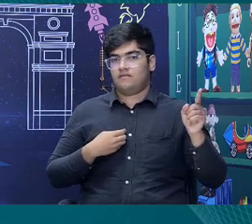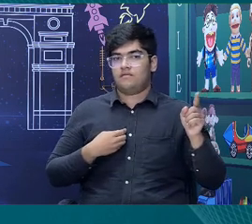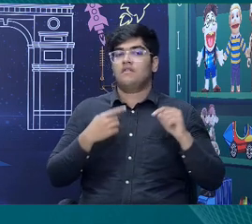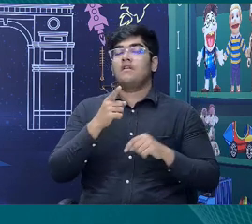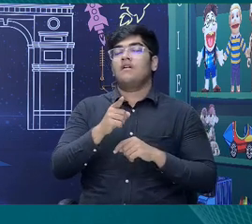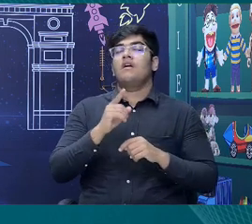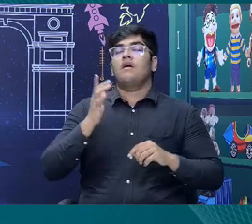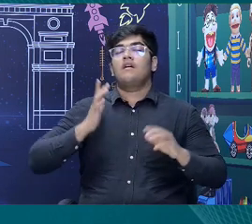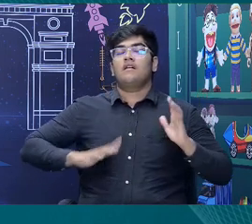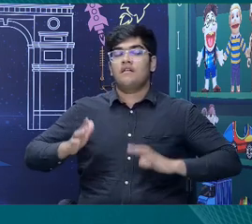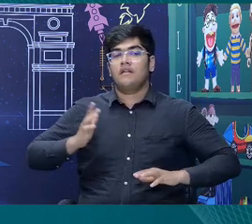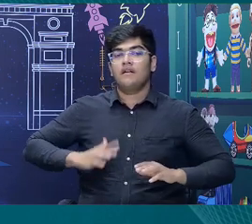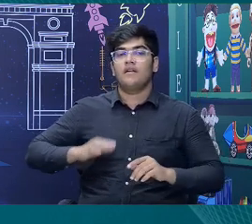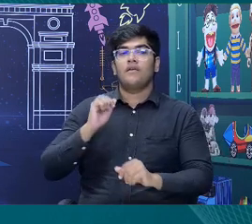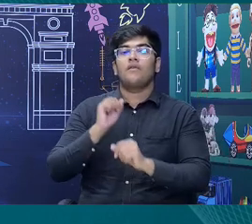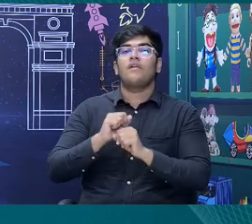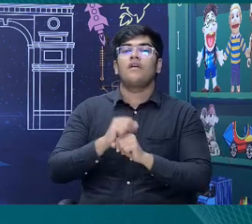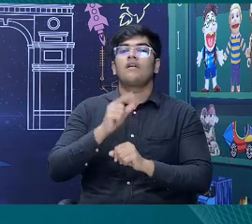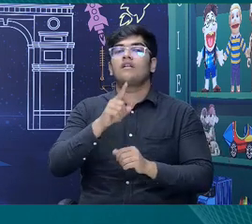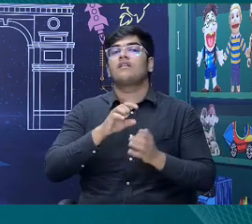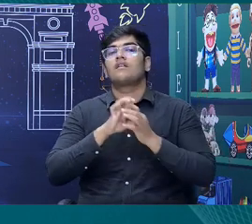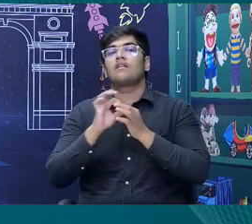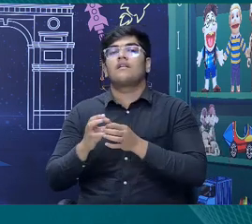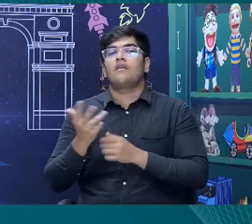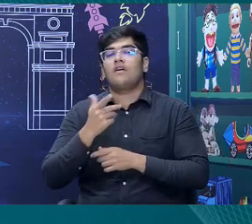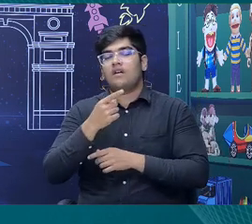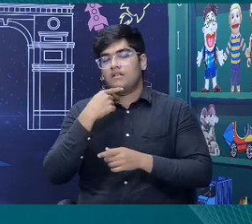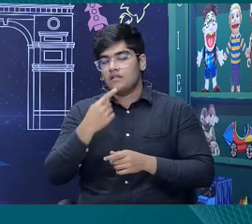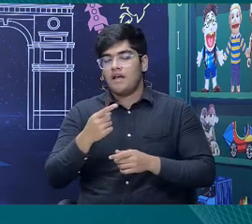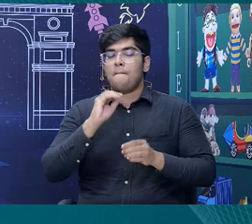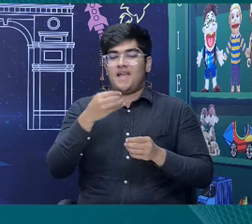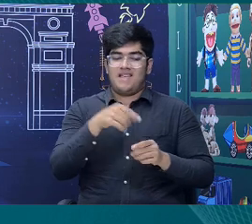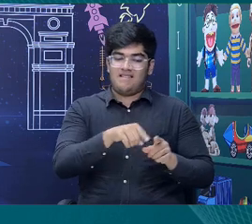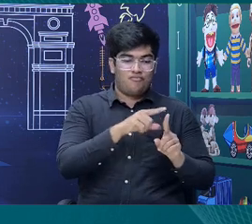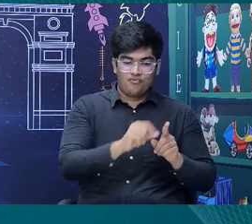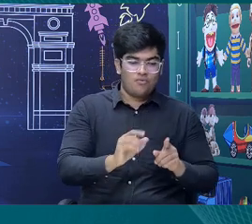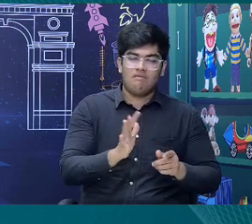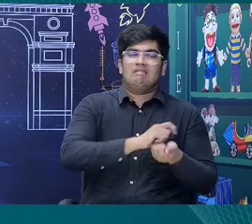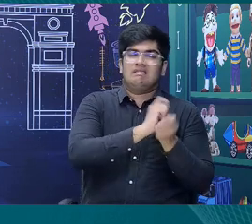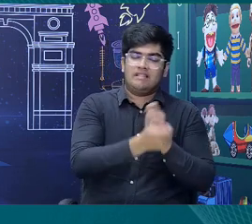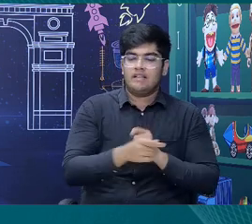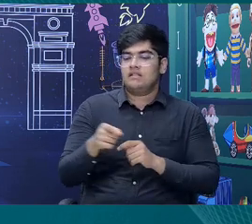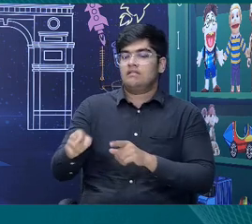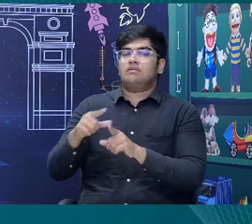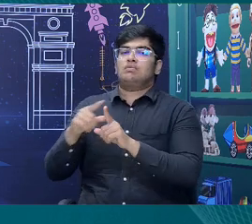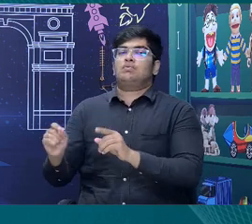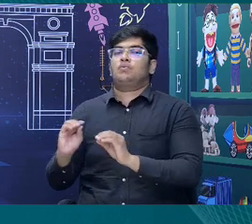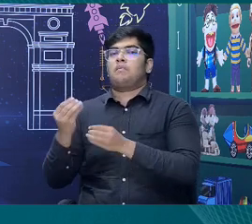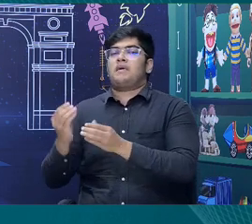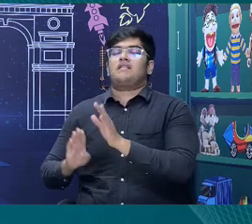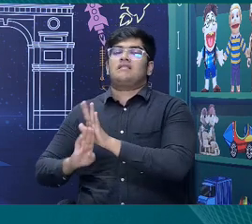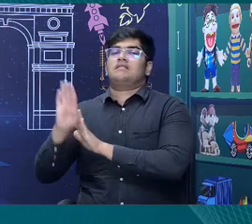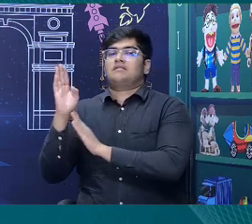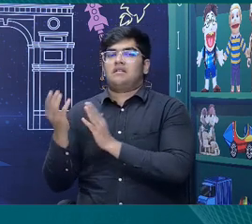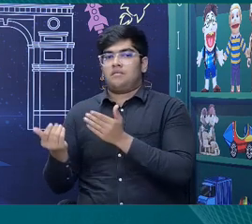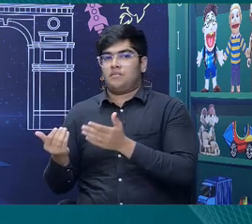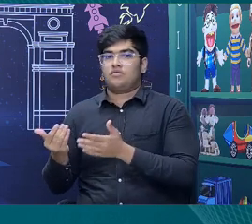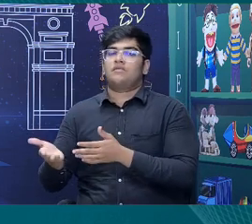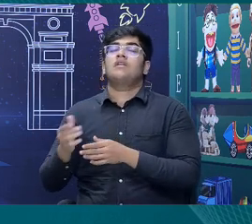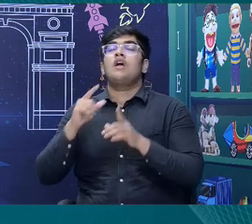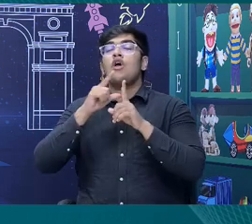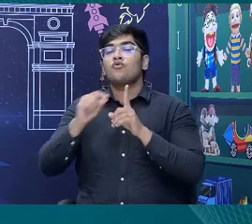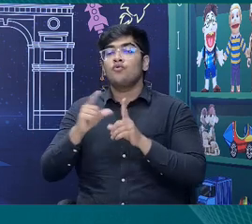थेरेपी में आप ऐसे करने की बजाय आप ऐसे करिए चीजें बेटर होंगी जिससे आपकी लाइफ इजी होगी अल्टीमेटली करना वो क्लाइंट